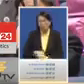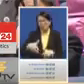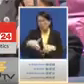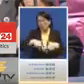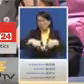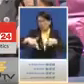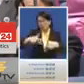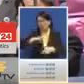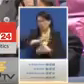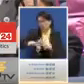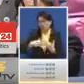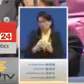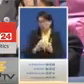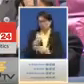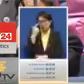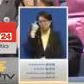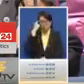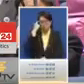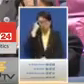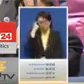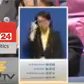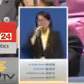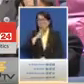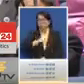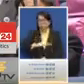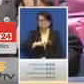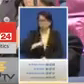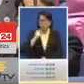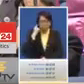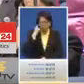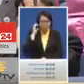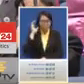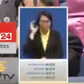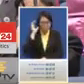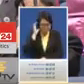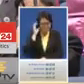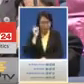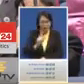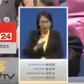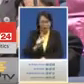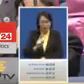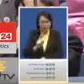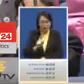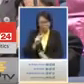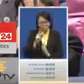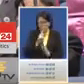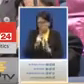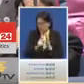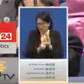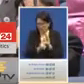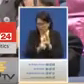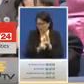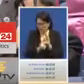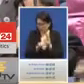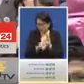มวันนี้เนี่ยเขามีความรู้สึกแล้วเขาเชื่อว่าบิดกฎหมายครั้งแล้วครั้งเล่